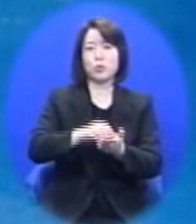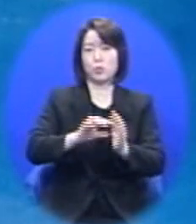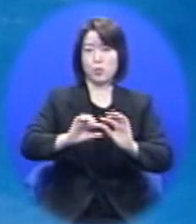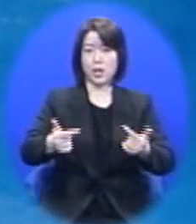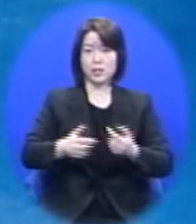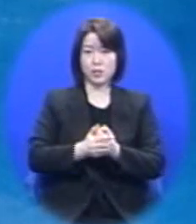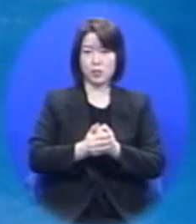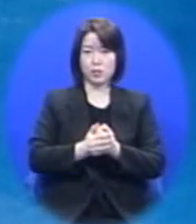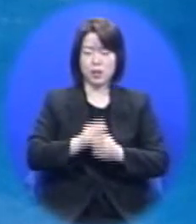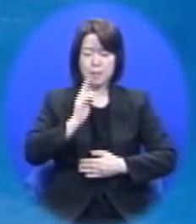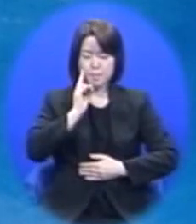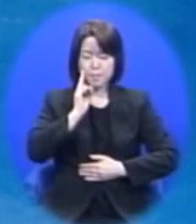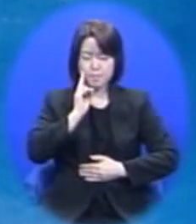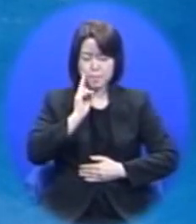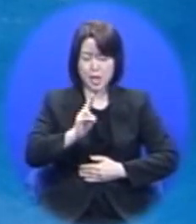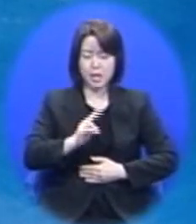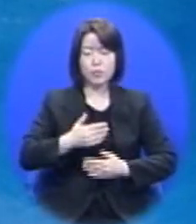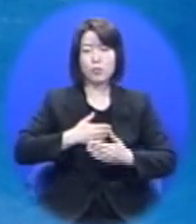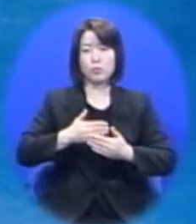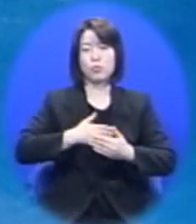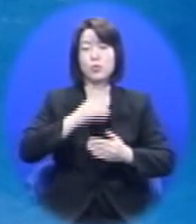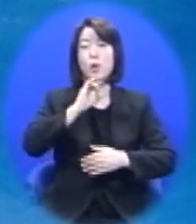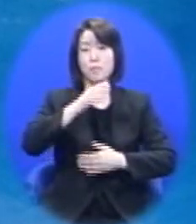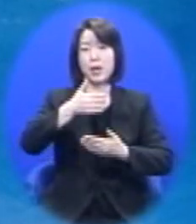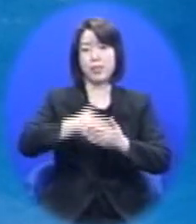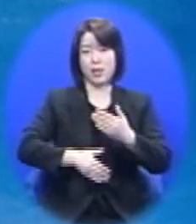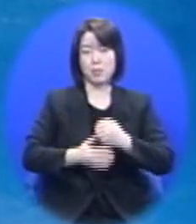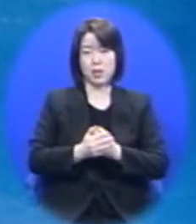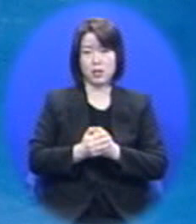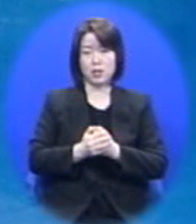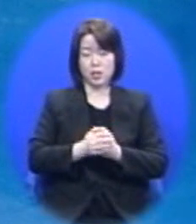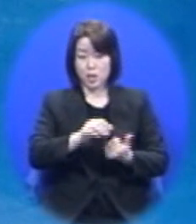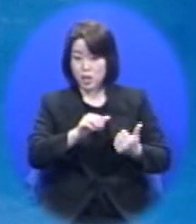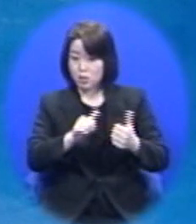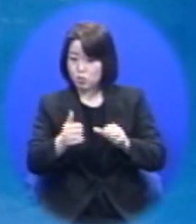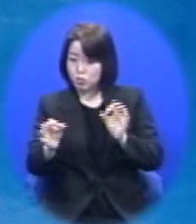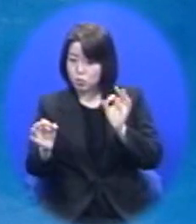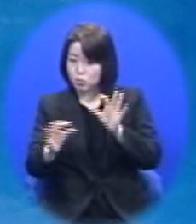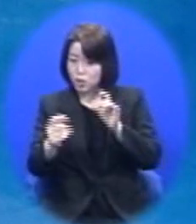극한 두려움이 남습니다. 죽는 순간이 눈앞에 다가오면